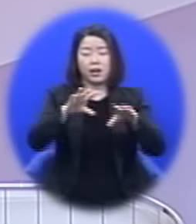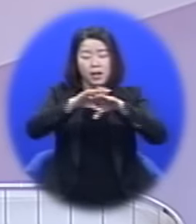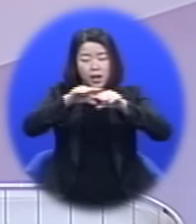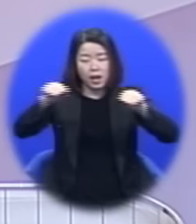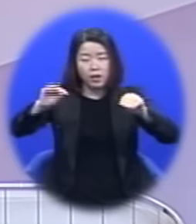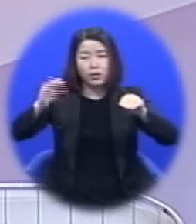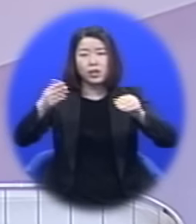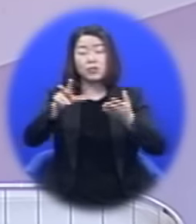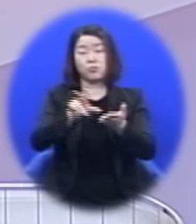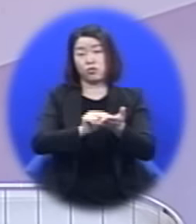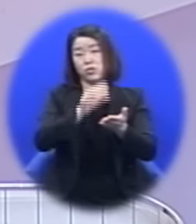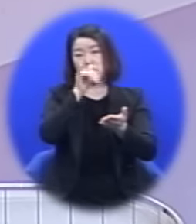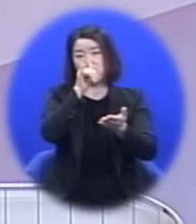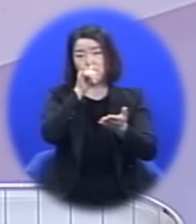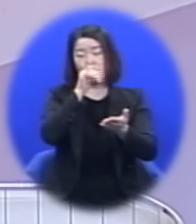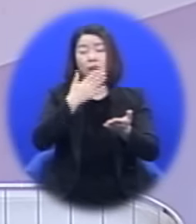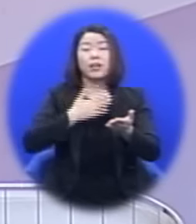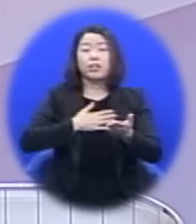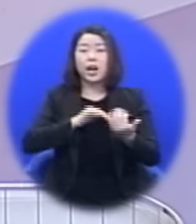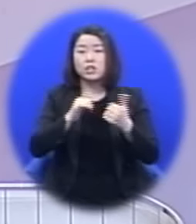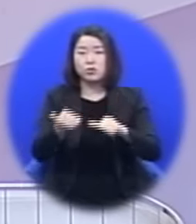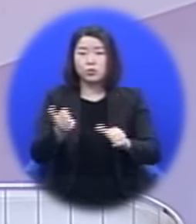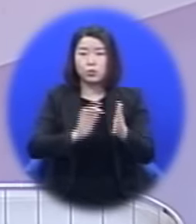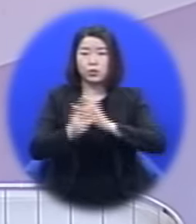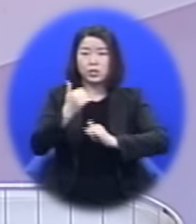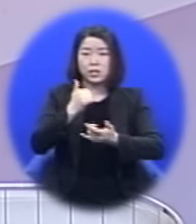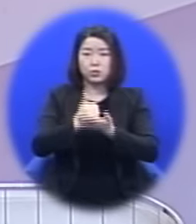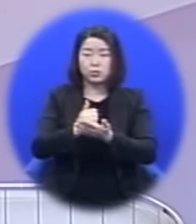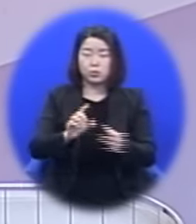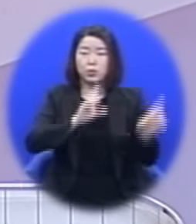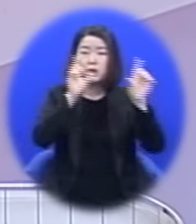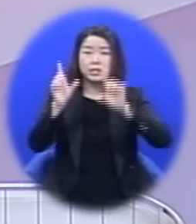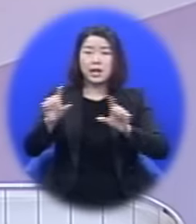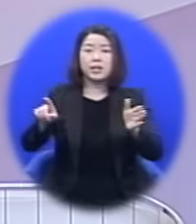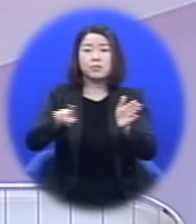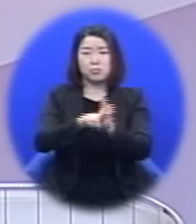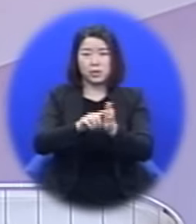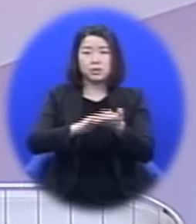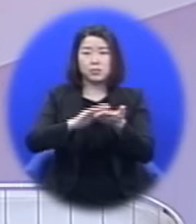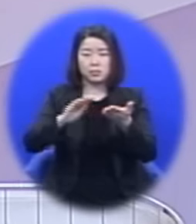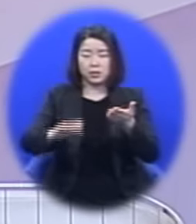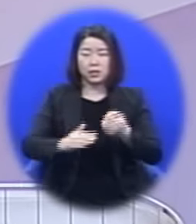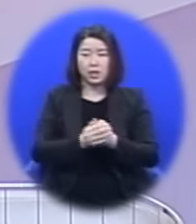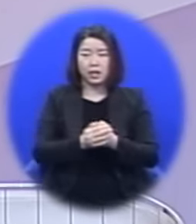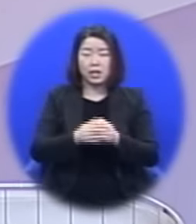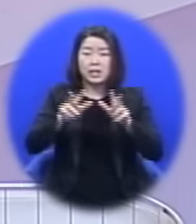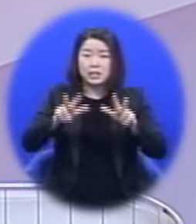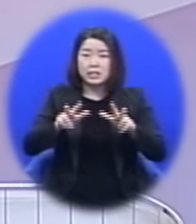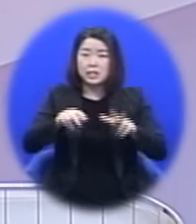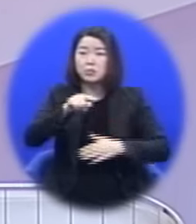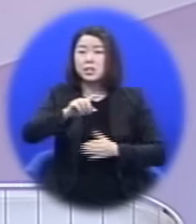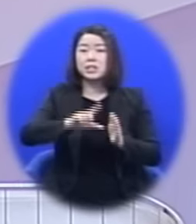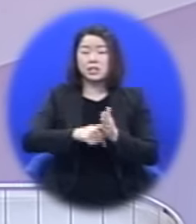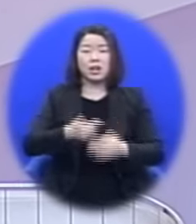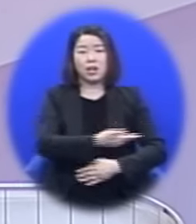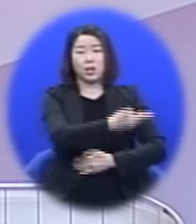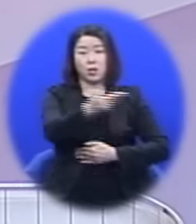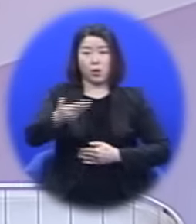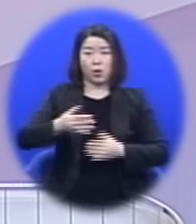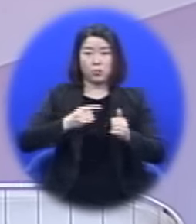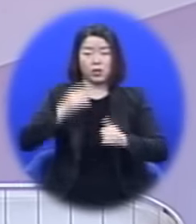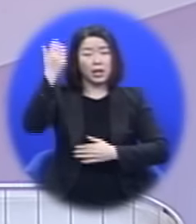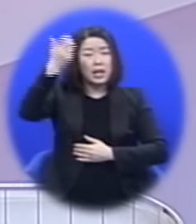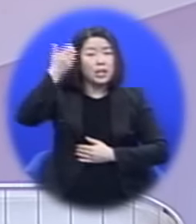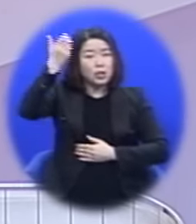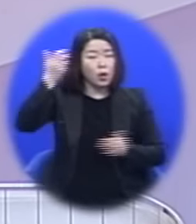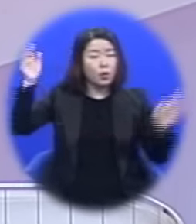있습니다. 나는 죽고 예수로 사는 믿음입니다. 지금 이제가 여러분에게 영혼의